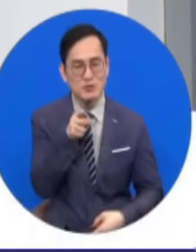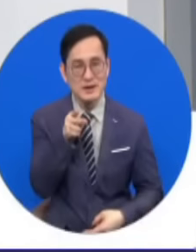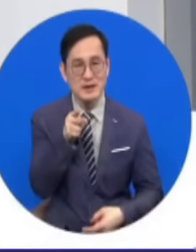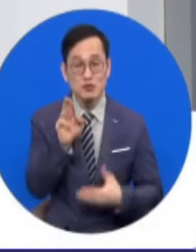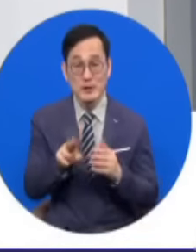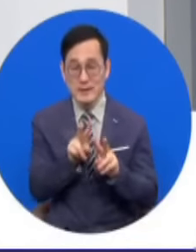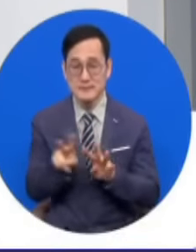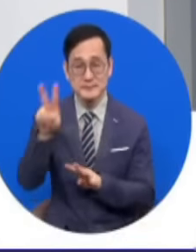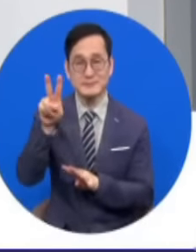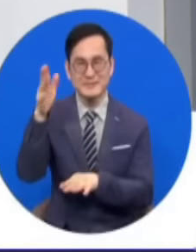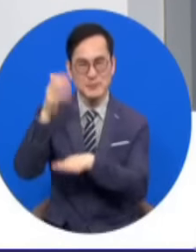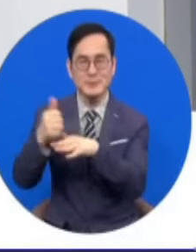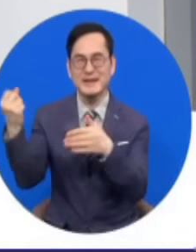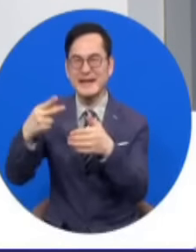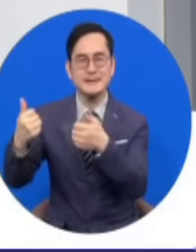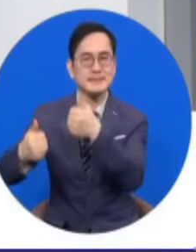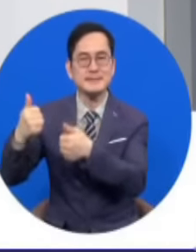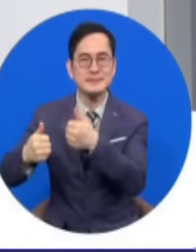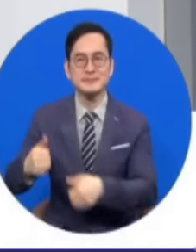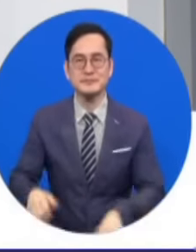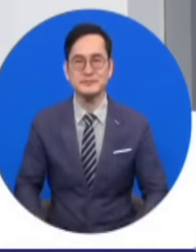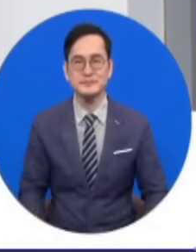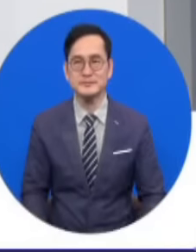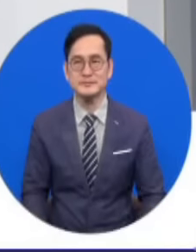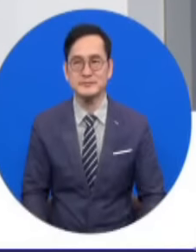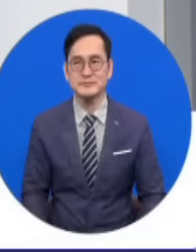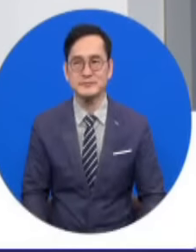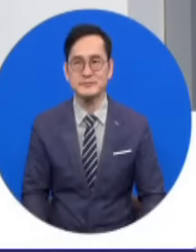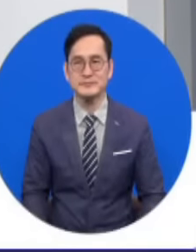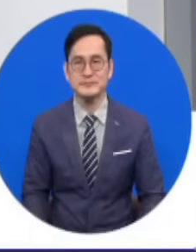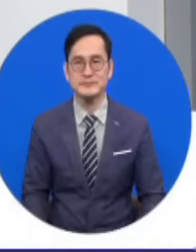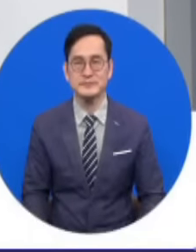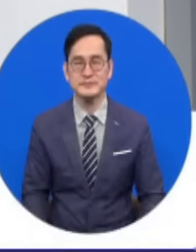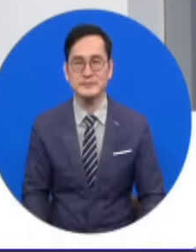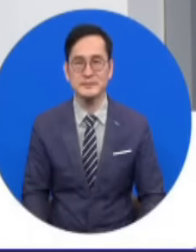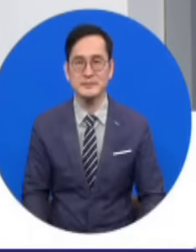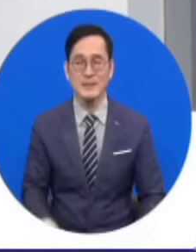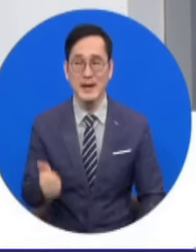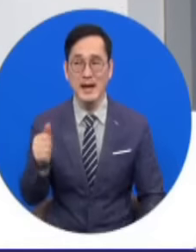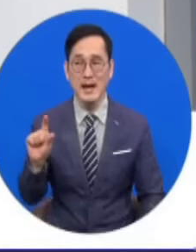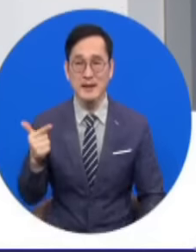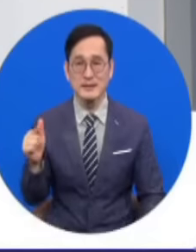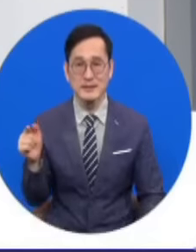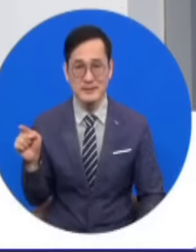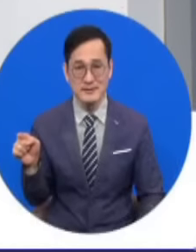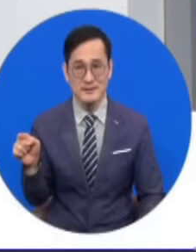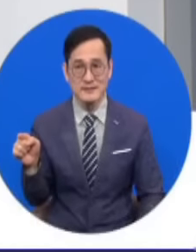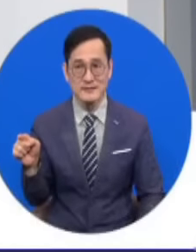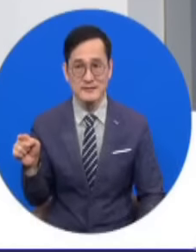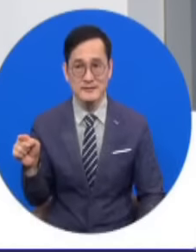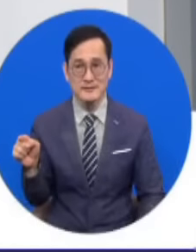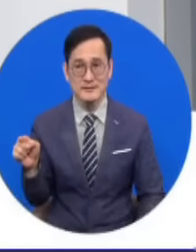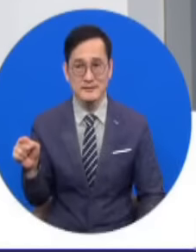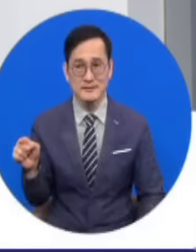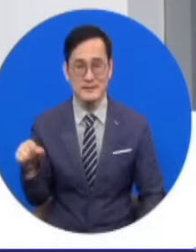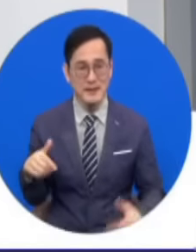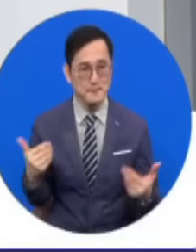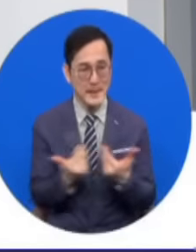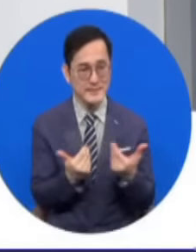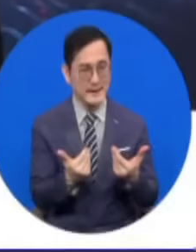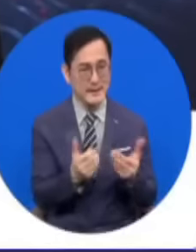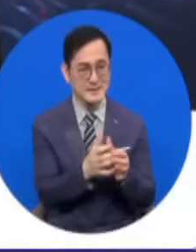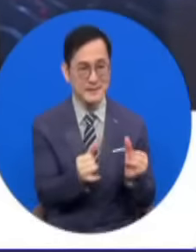거고 지금 결선 투표 가기 위한 기본 전략입니다 그렇다면은 한동은 어 후보에 대한 반대 세력이